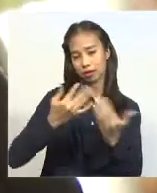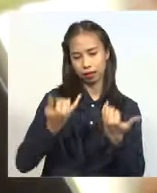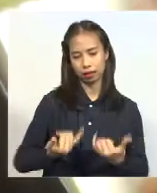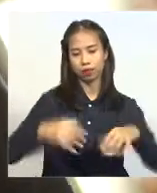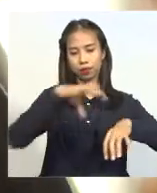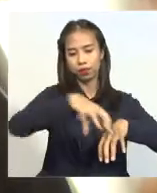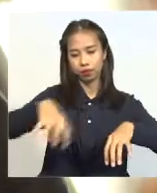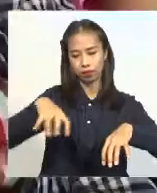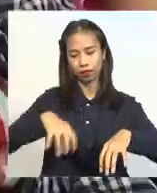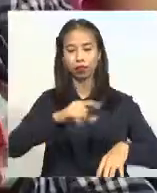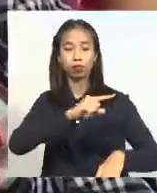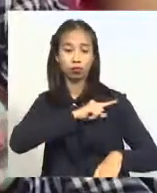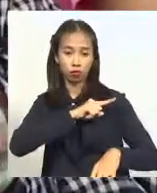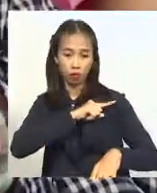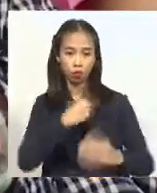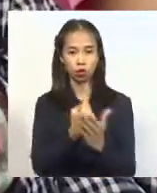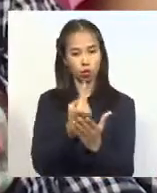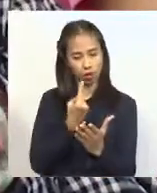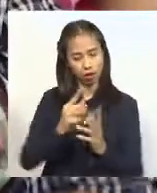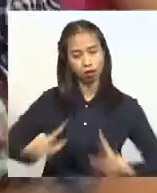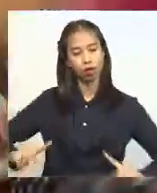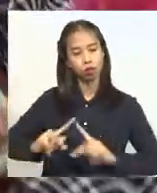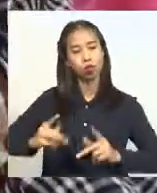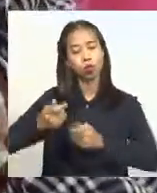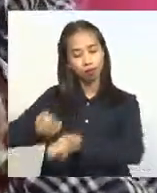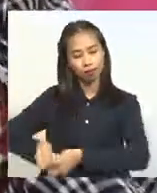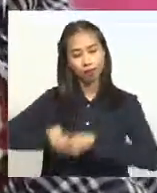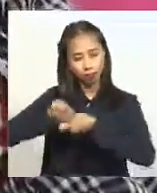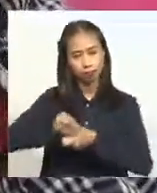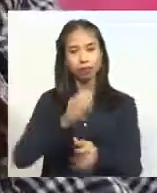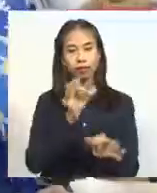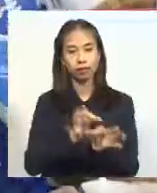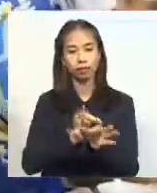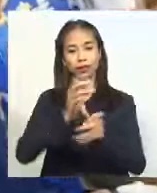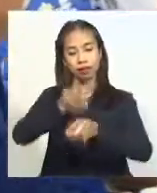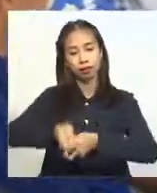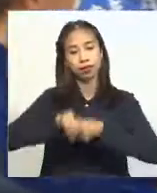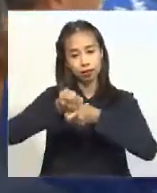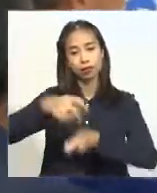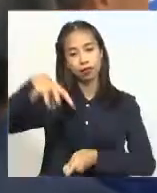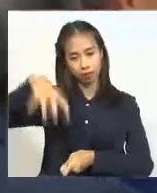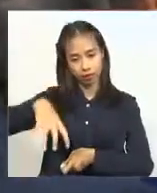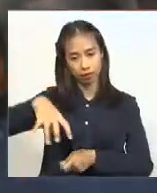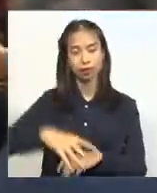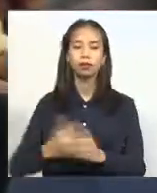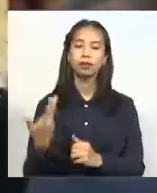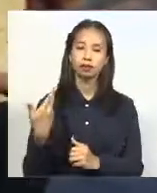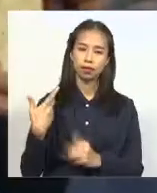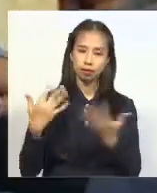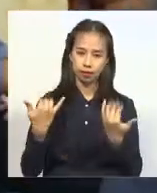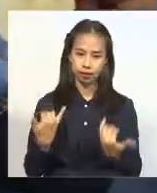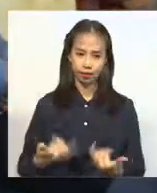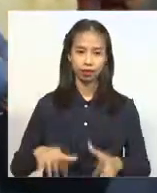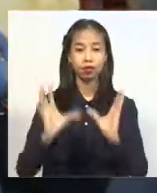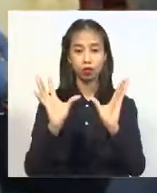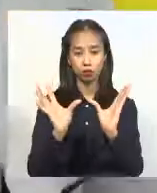องทั้งกรมการค้าภายในผู้แทนกระทรวงเกษตรและสหกรณ์และธนาคารเพื่อการเกษตรและสหกรณ์หรือธกส.ได้เปิดเวทีชี้แจ